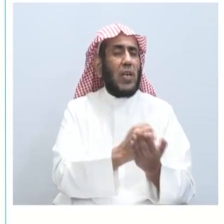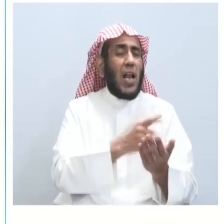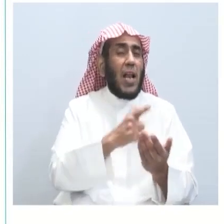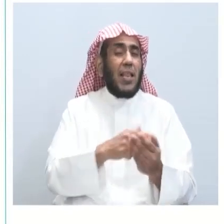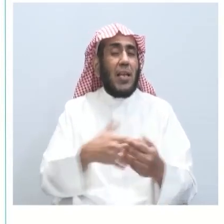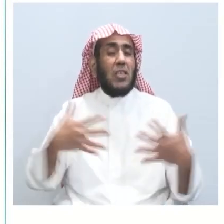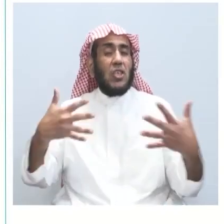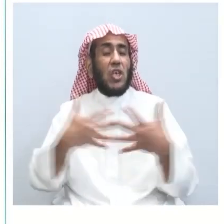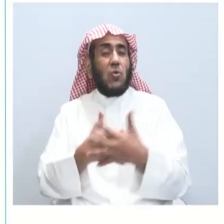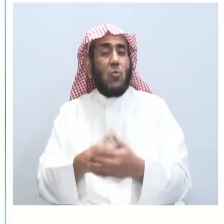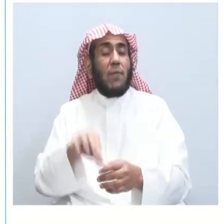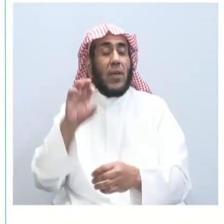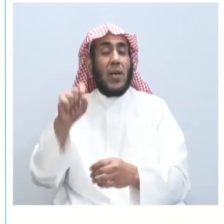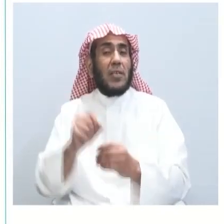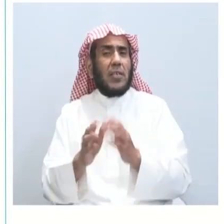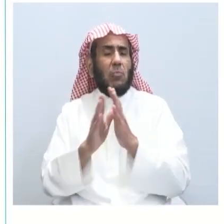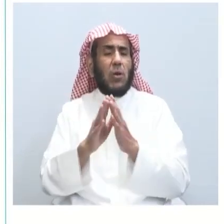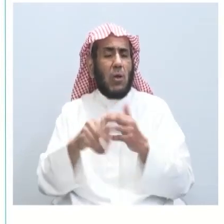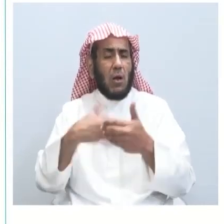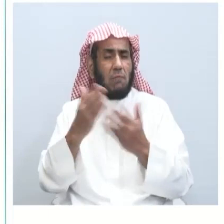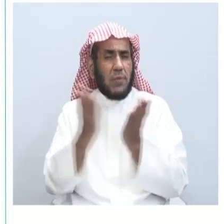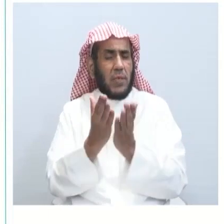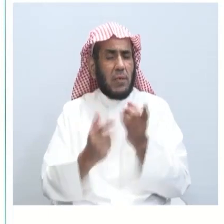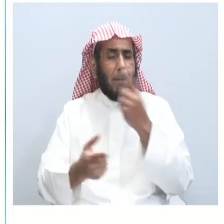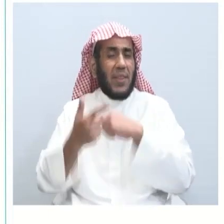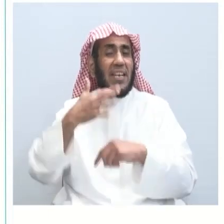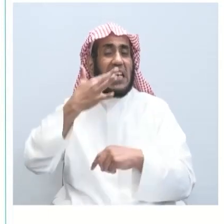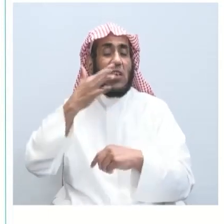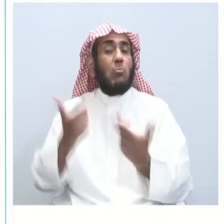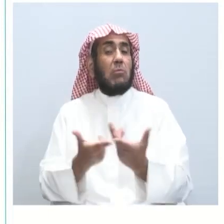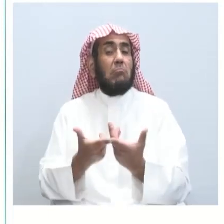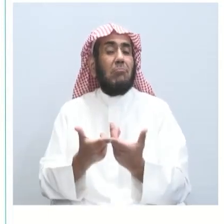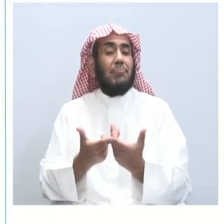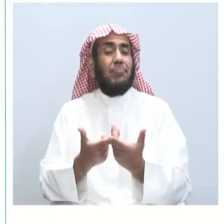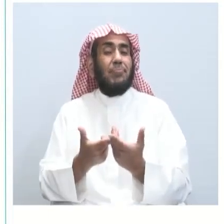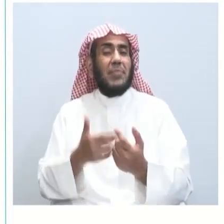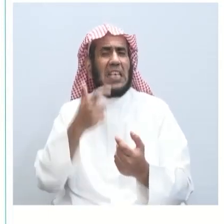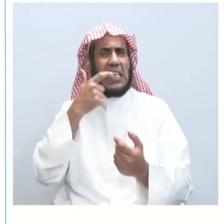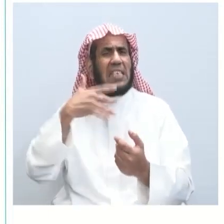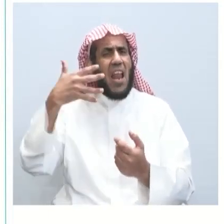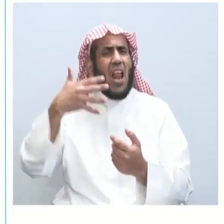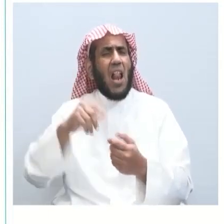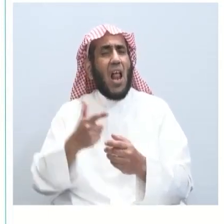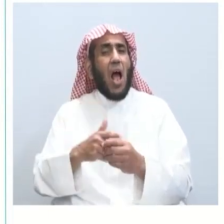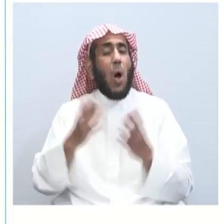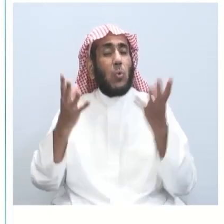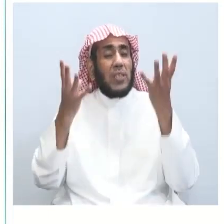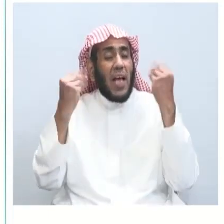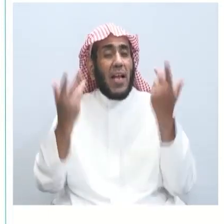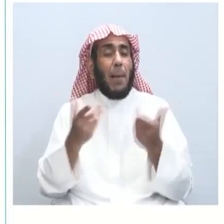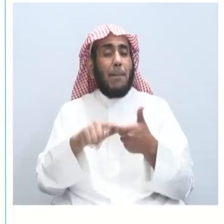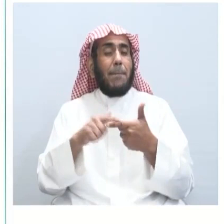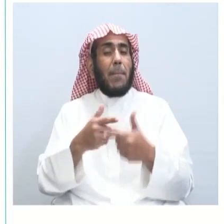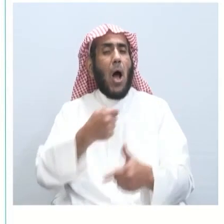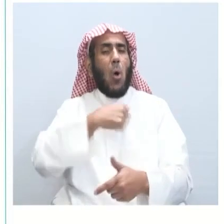يشتركون في خصائص معينه وذكرنا ذلك في الدرس السابق مثلا العمر او التعليم او